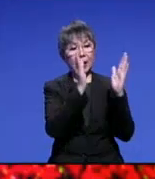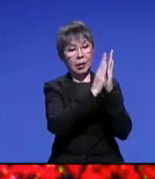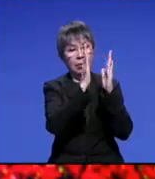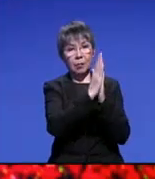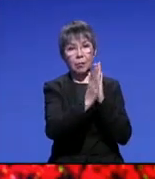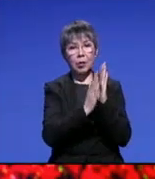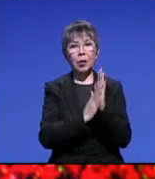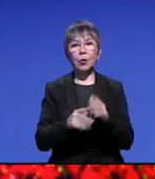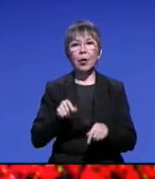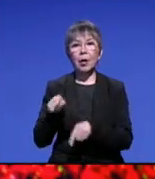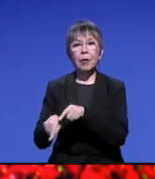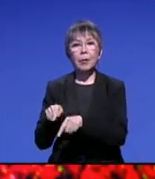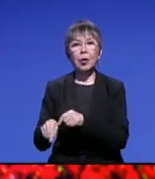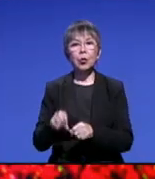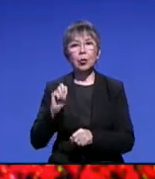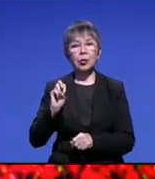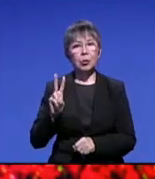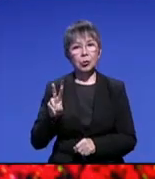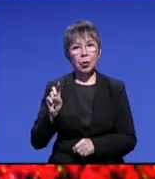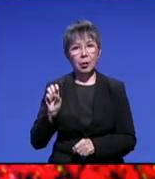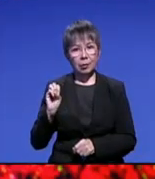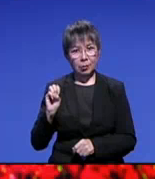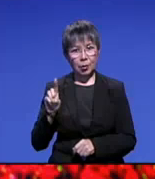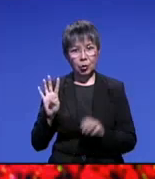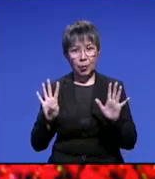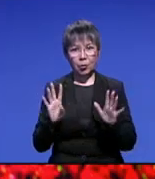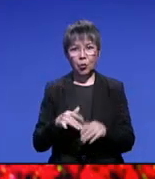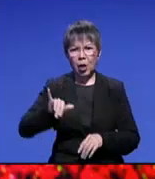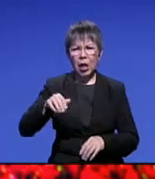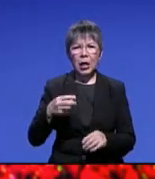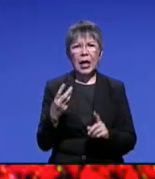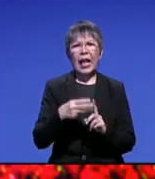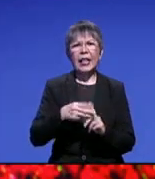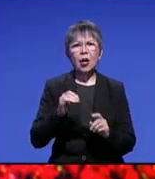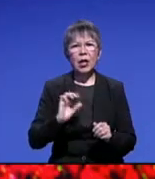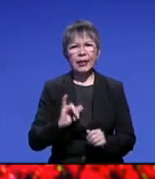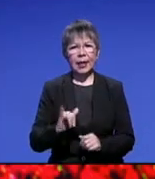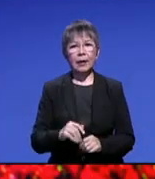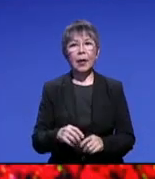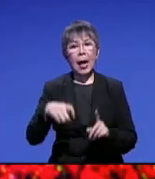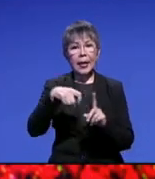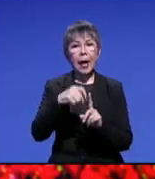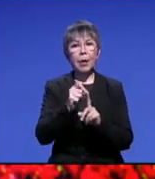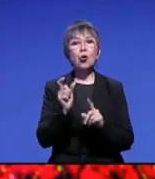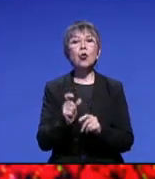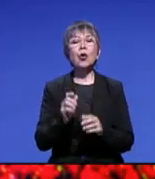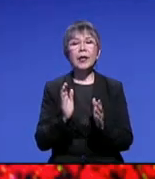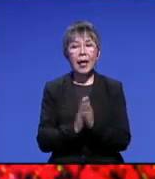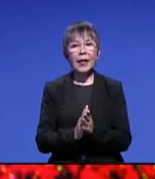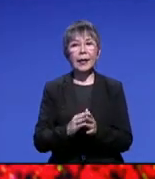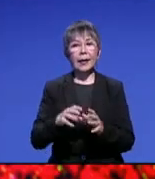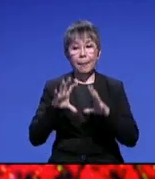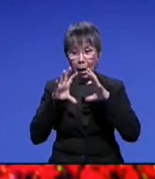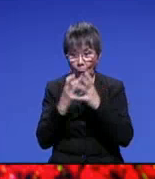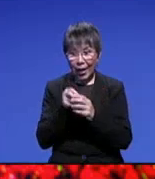kampanye pemilu 2019 semakin mengabaikan etika. Padahal KPU dan Bawaslu DKI Jakarta telah mensosialisasikan